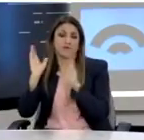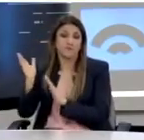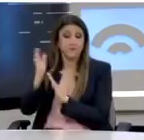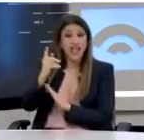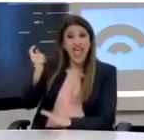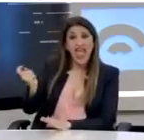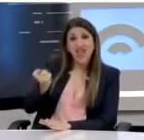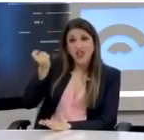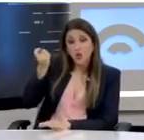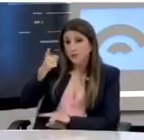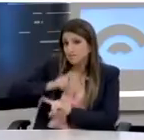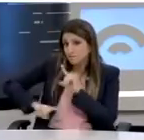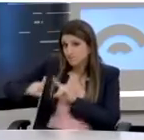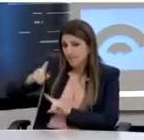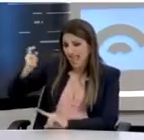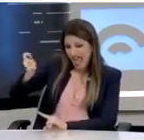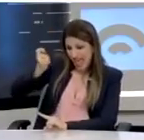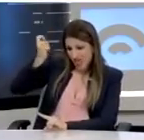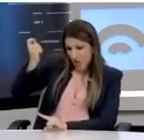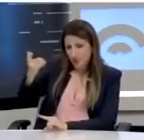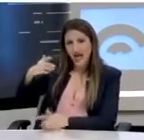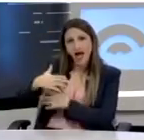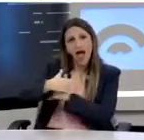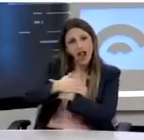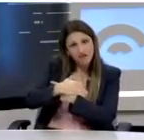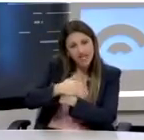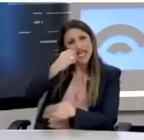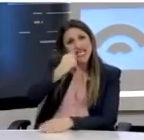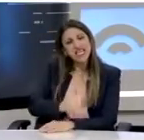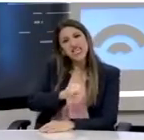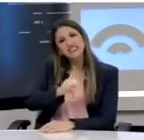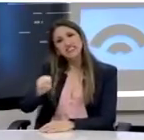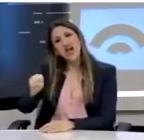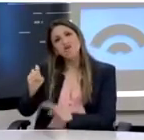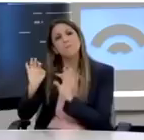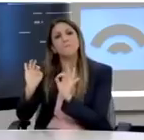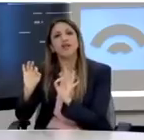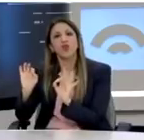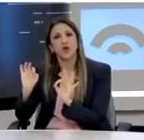η εθνότητά τους είναι Αλβανοί και Σλαβομακεδόνες. Αυτή είναι η πραγματικότητα.